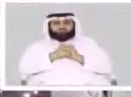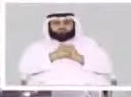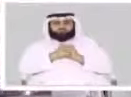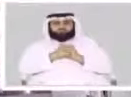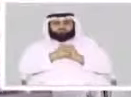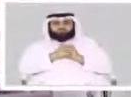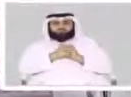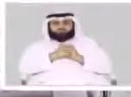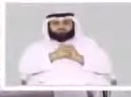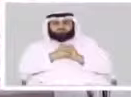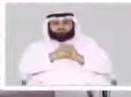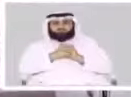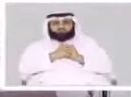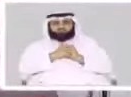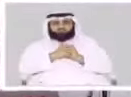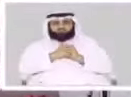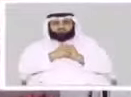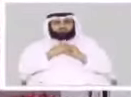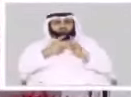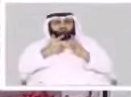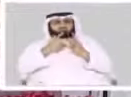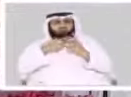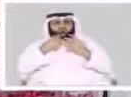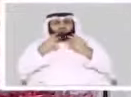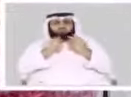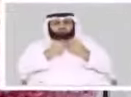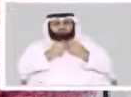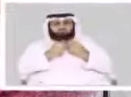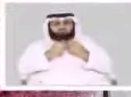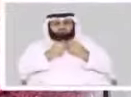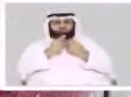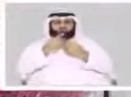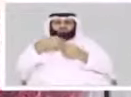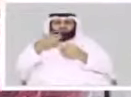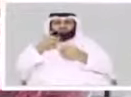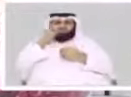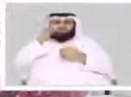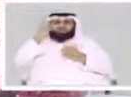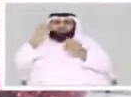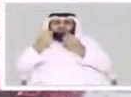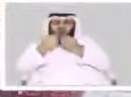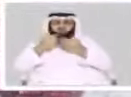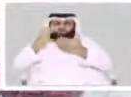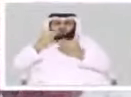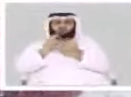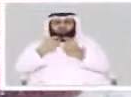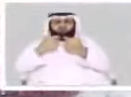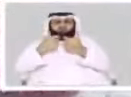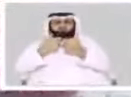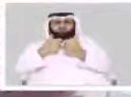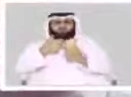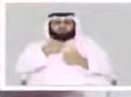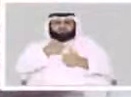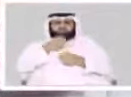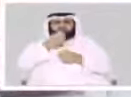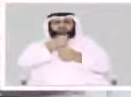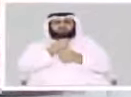بهذه الأرض يعني بالخير. ماذا كان؟ نعم. اذهب أنت وربك فقاتلا إنا